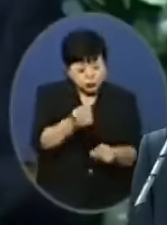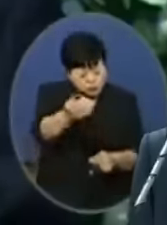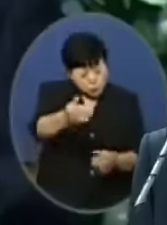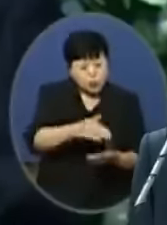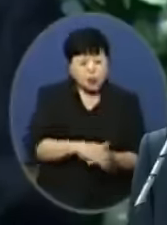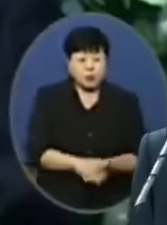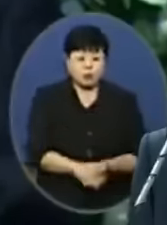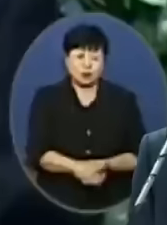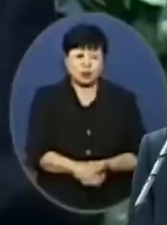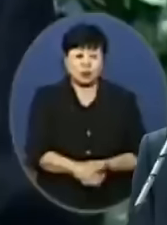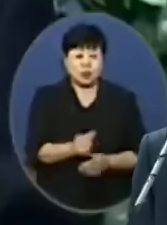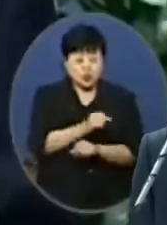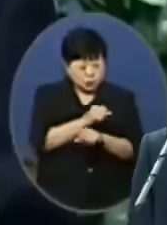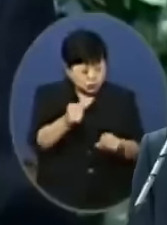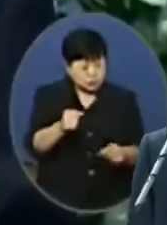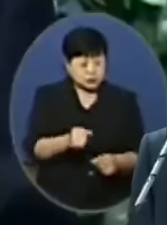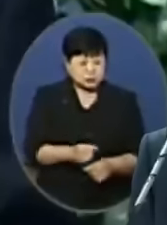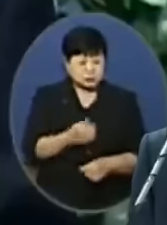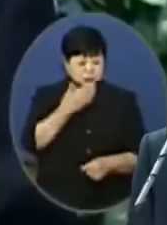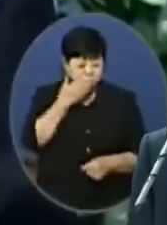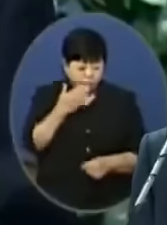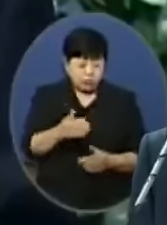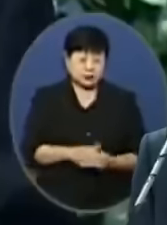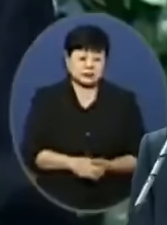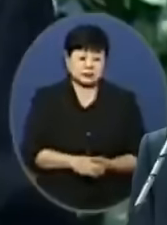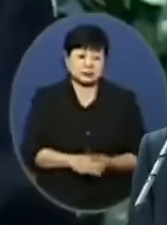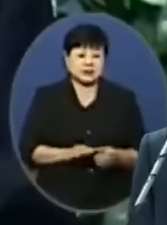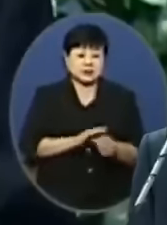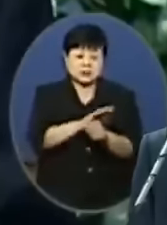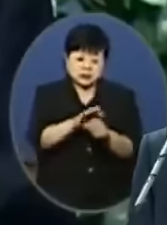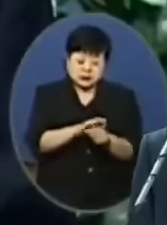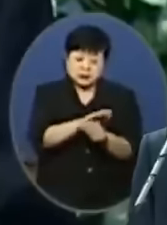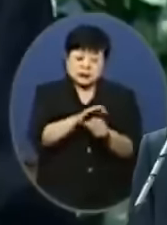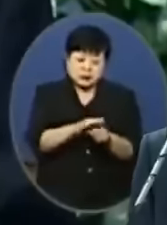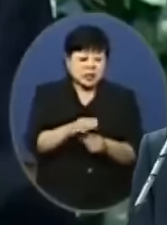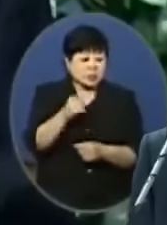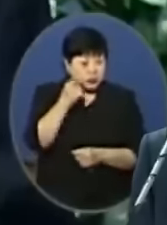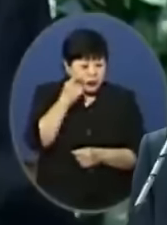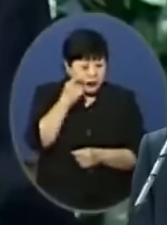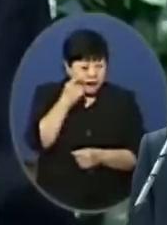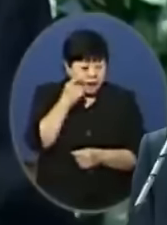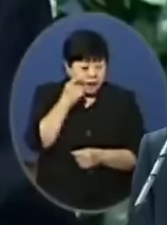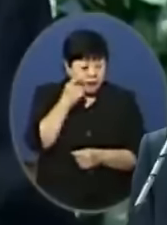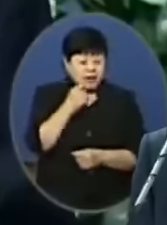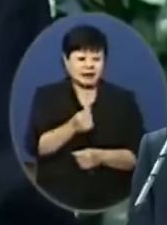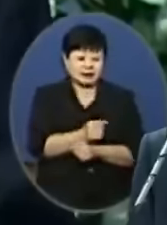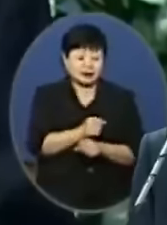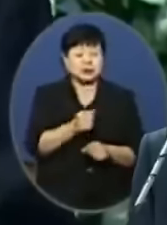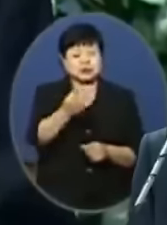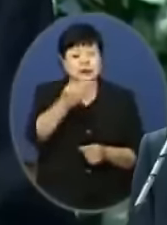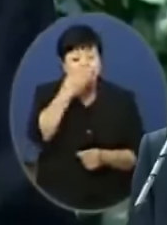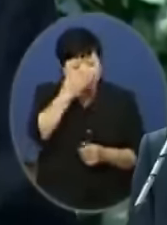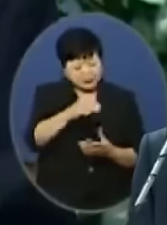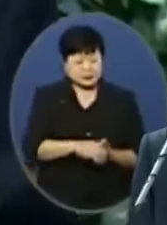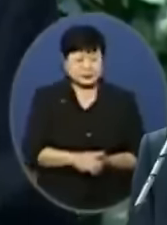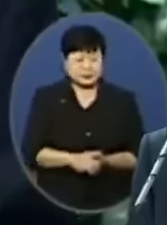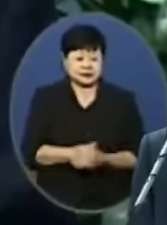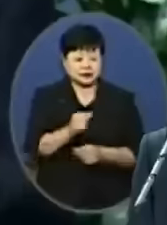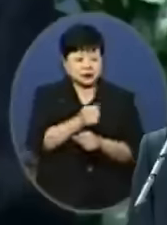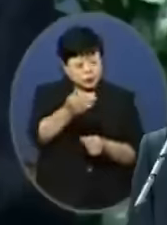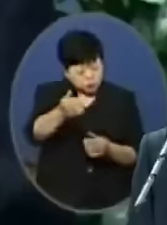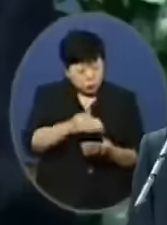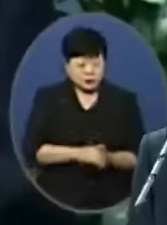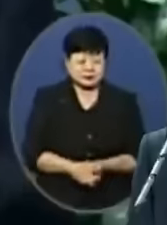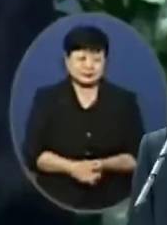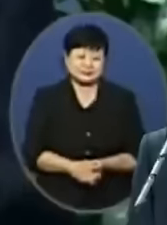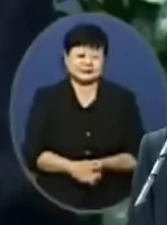것입니다. 용서는 할 수 있으니까 사랑은 적극적으로 못하더라도 소극적으로 용서는 할 수 있으니까 용서하고